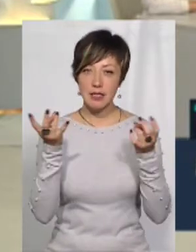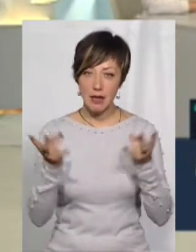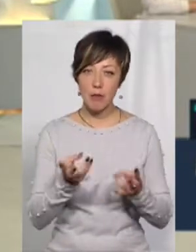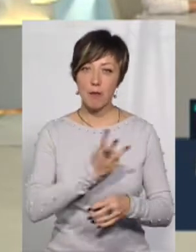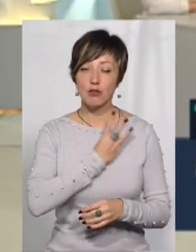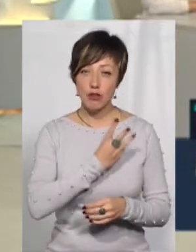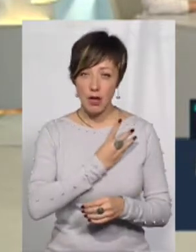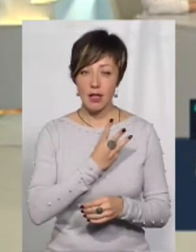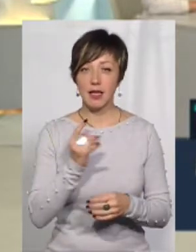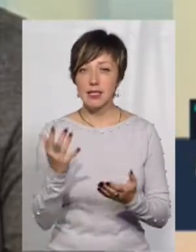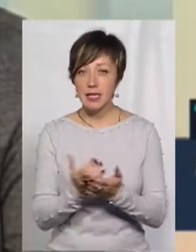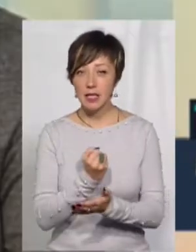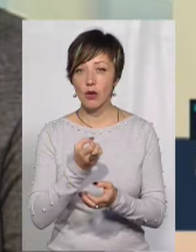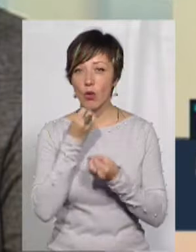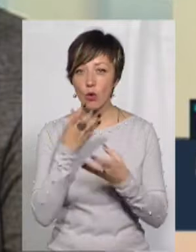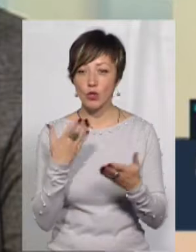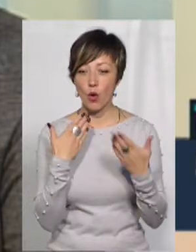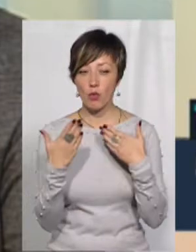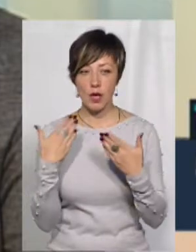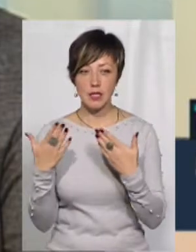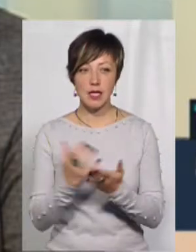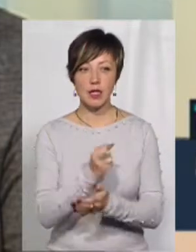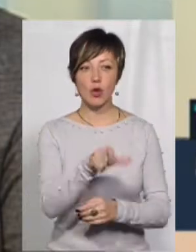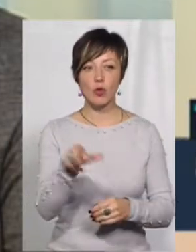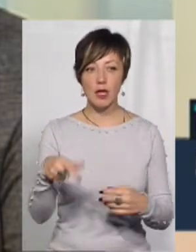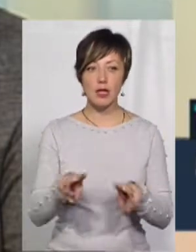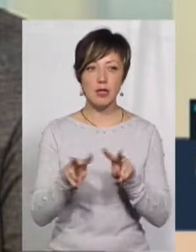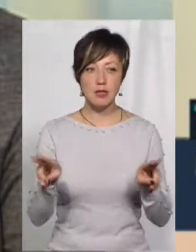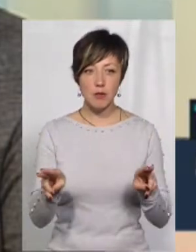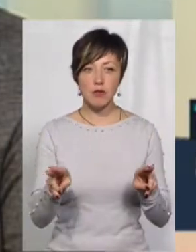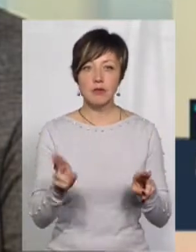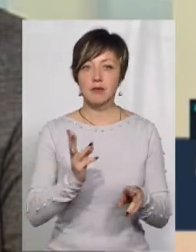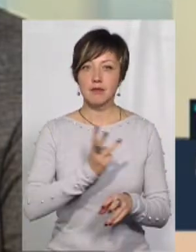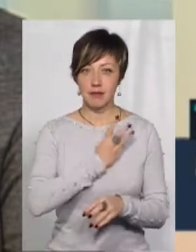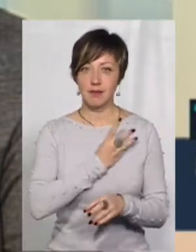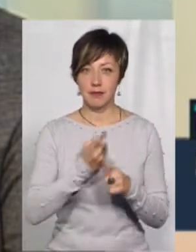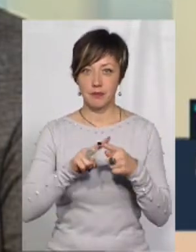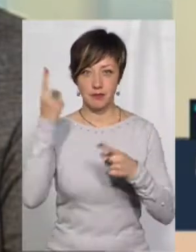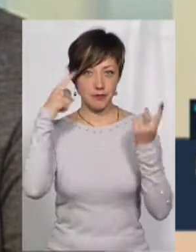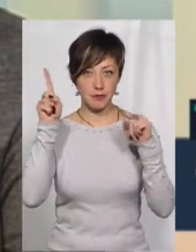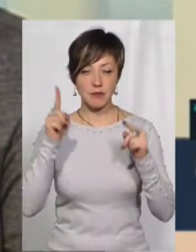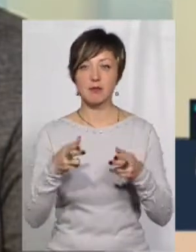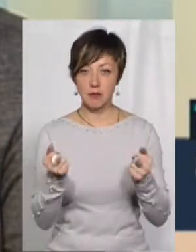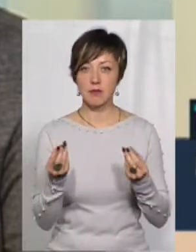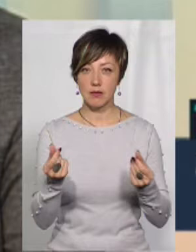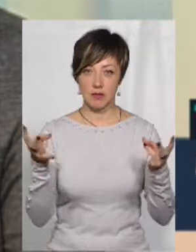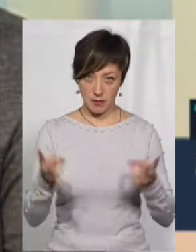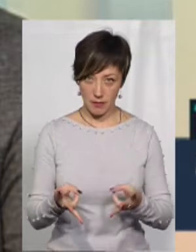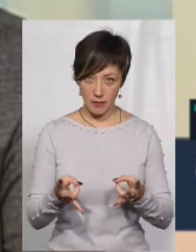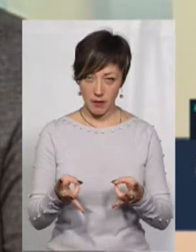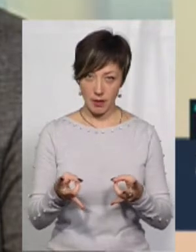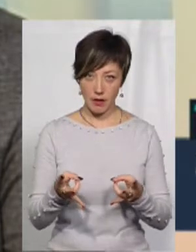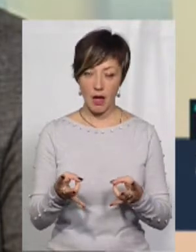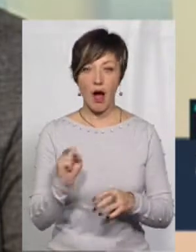просто бажання і знайти, і хороша комунікація, знайти людей, які так само горять цією ідеєю. Так, гроші потрібні для